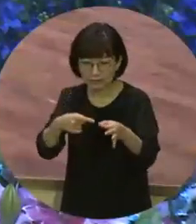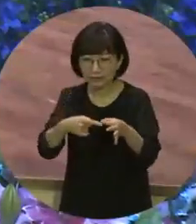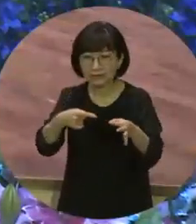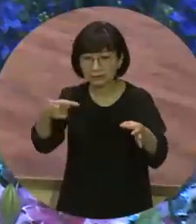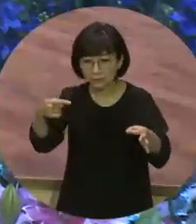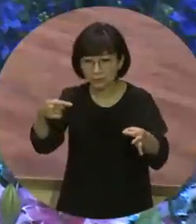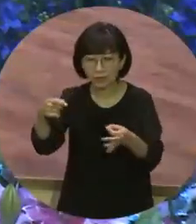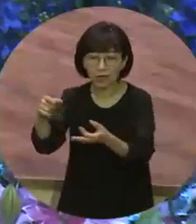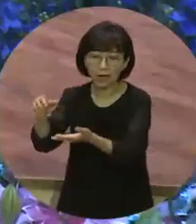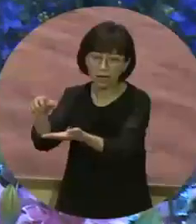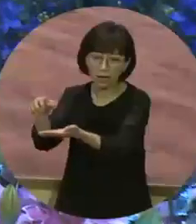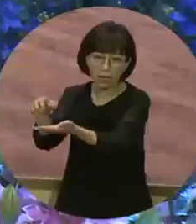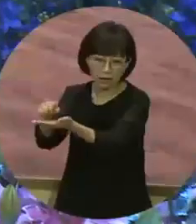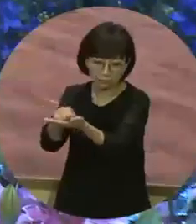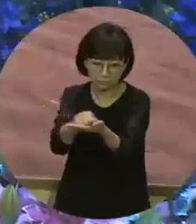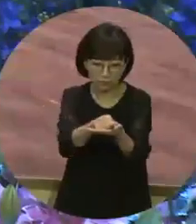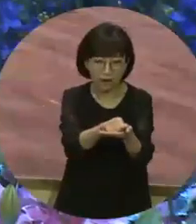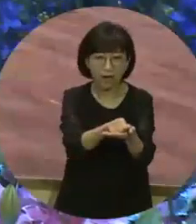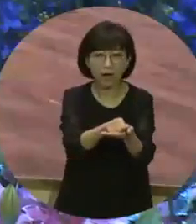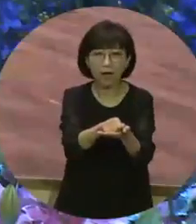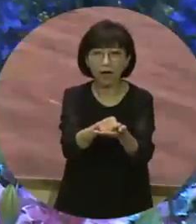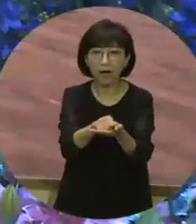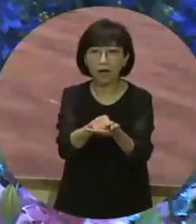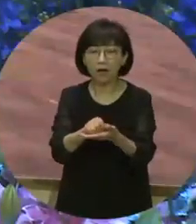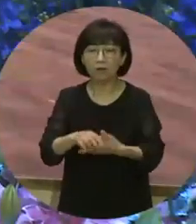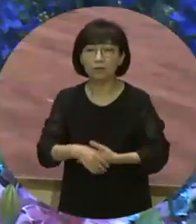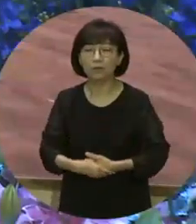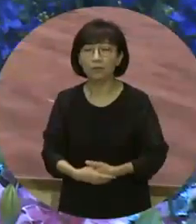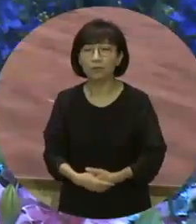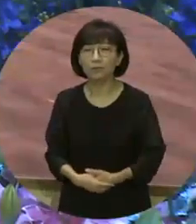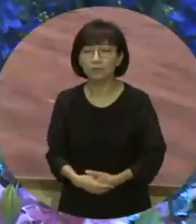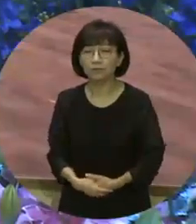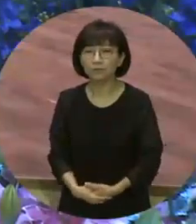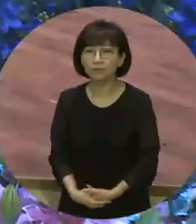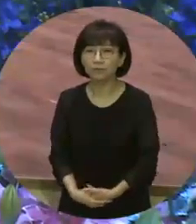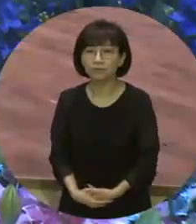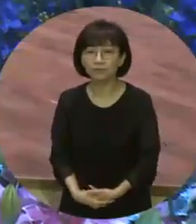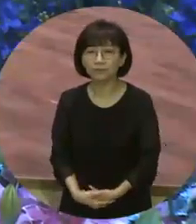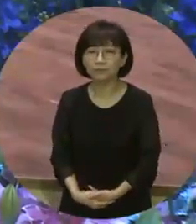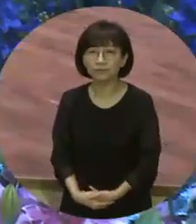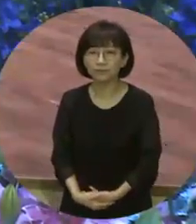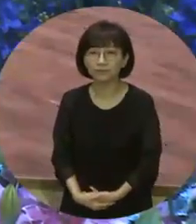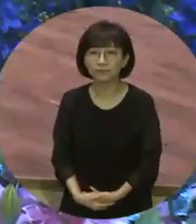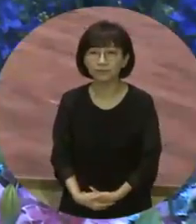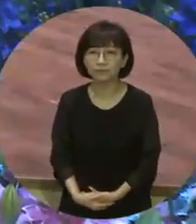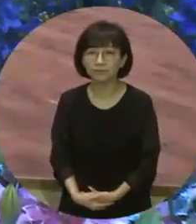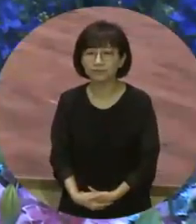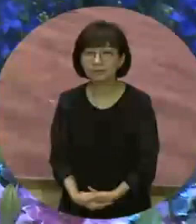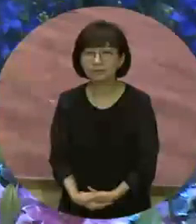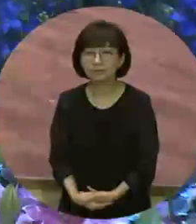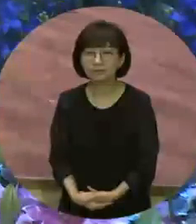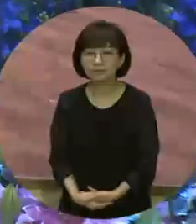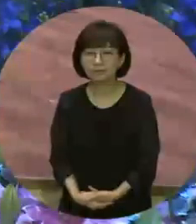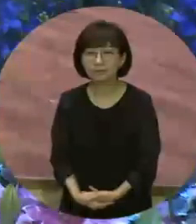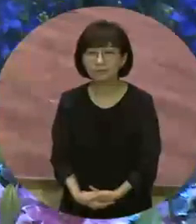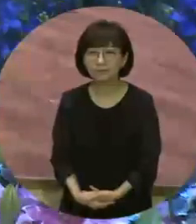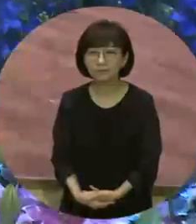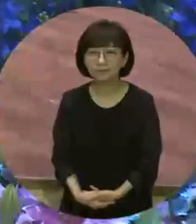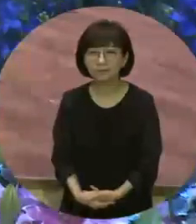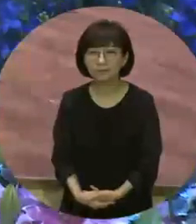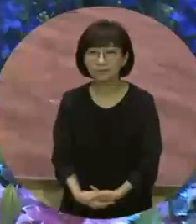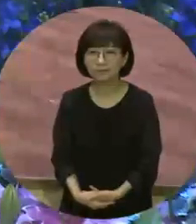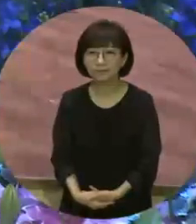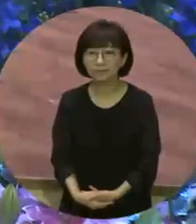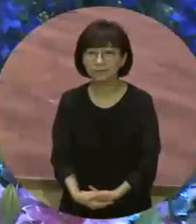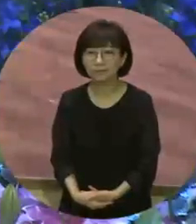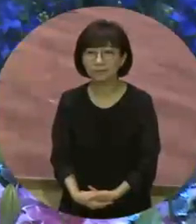오는 그런 분들을 제가 별로 못 봤거든요. 그대로 11조도. 그러면서 우리